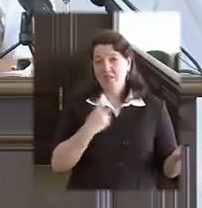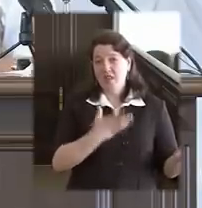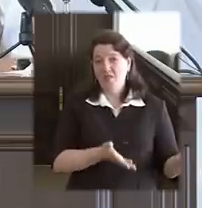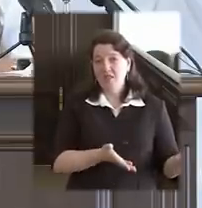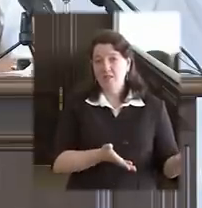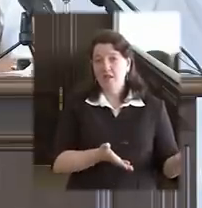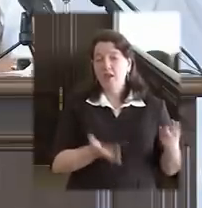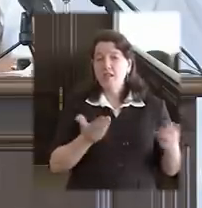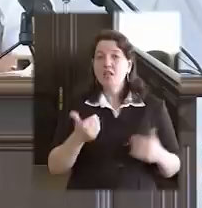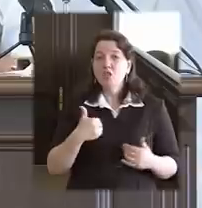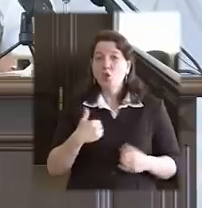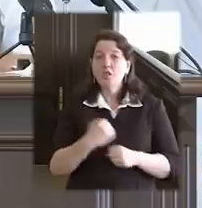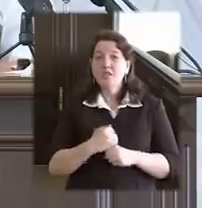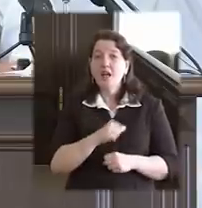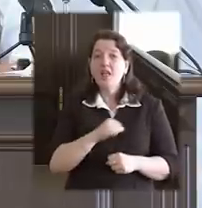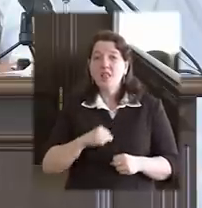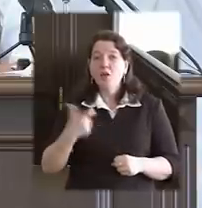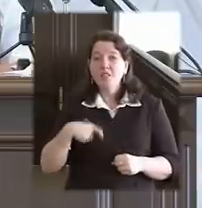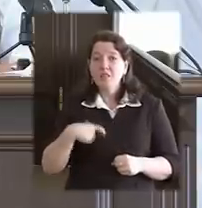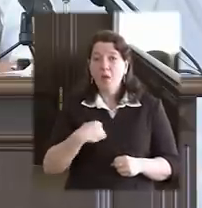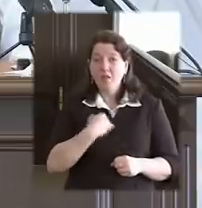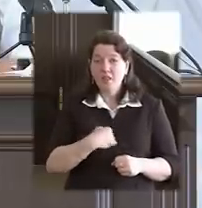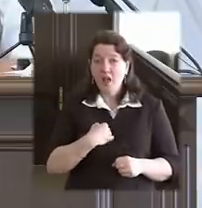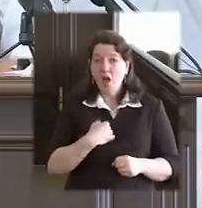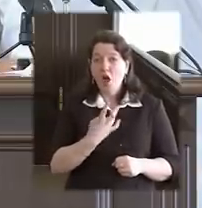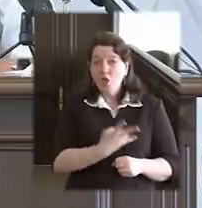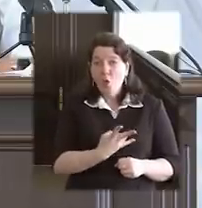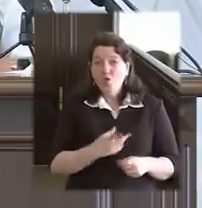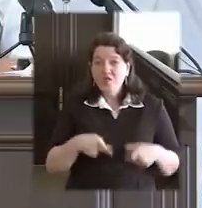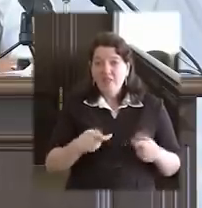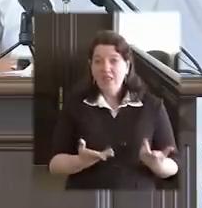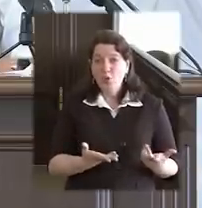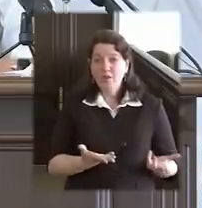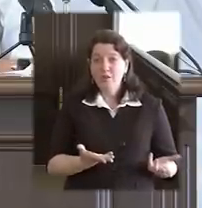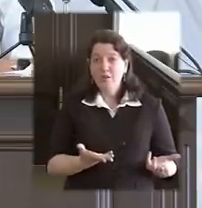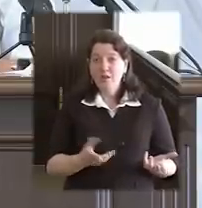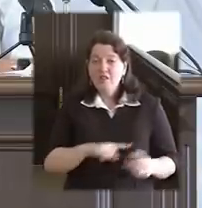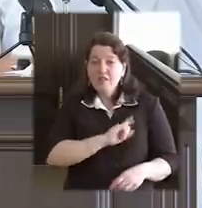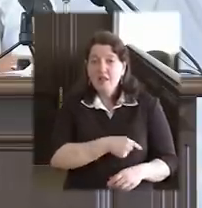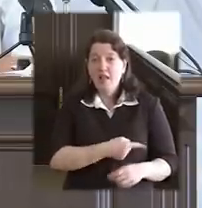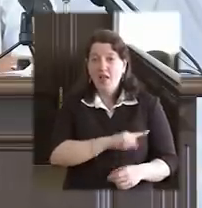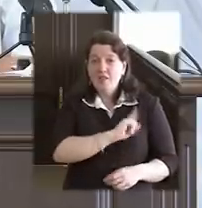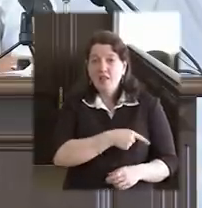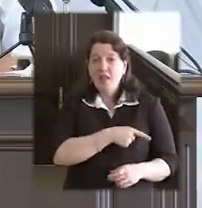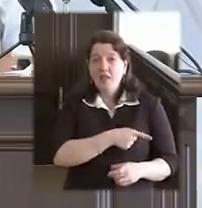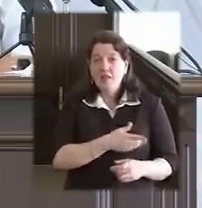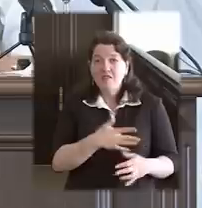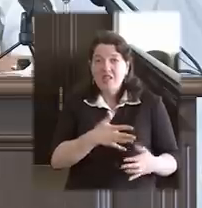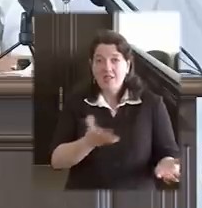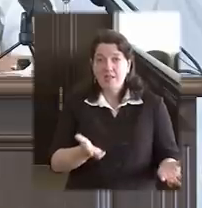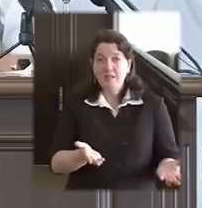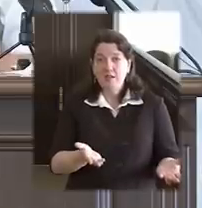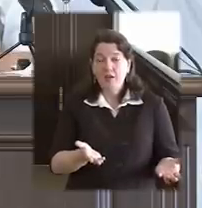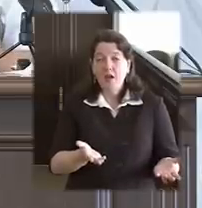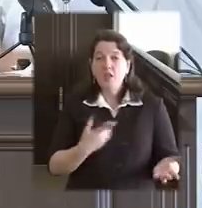Ты хочешь себе зла? Ну, ненавидь, пожалуйста. Хочешь себе зла? Ну, завидуй, зеленей, как лист